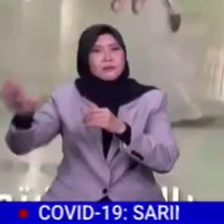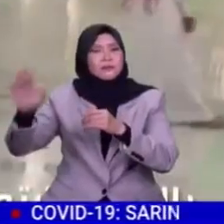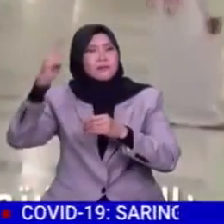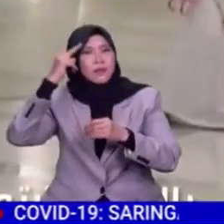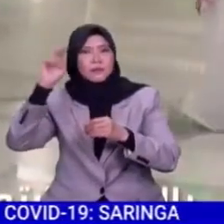berkenaan